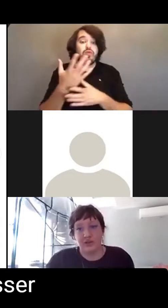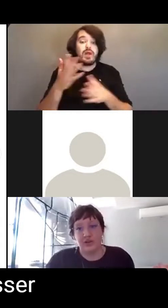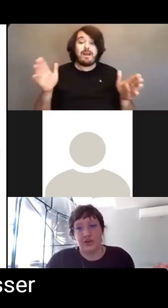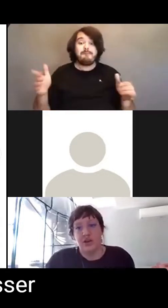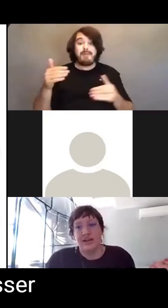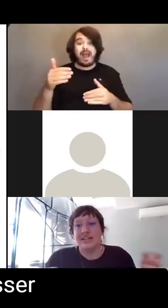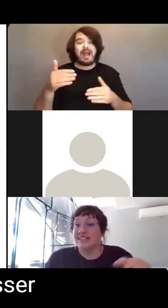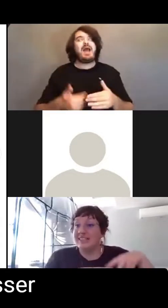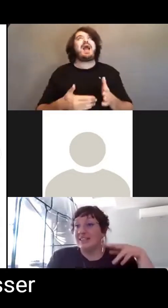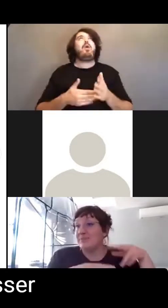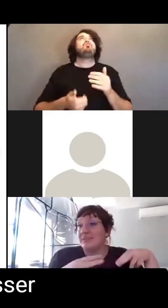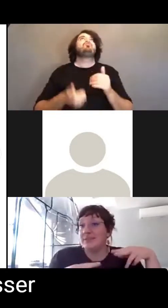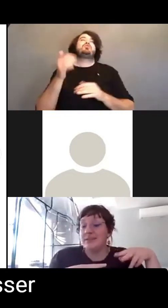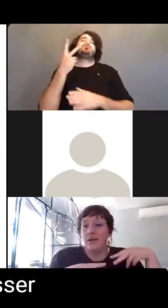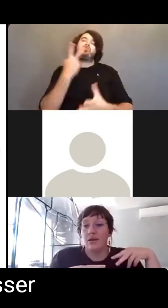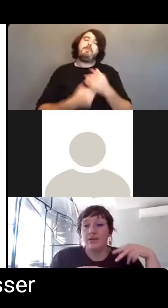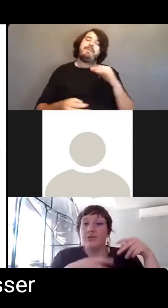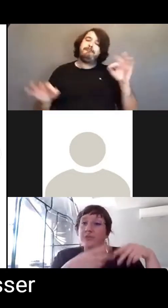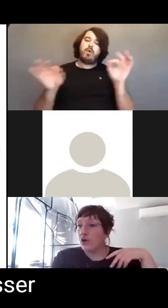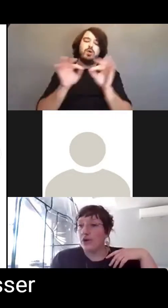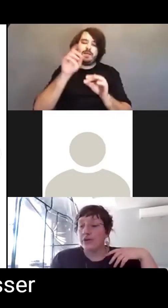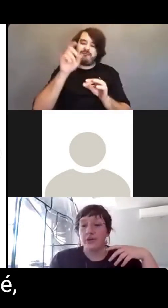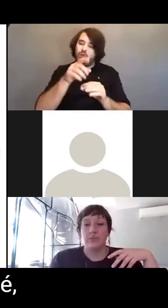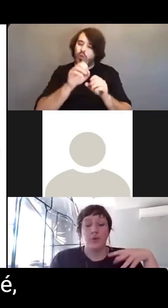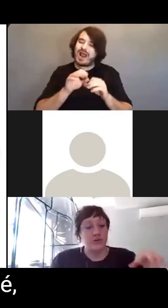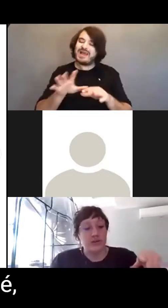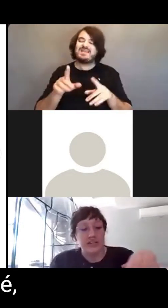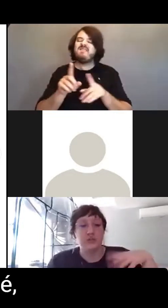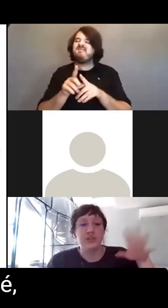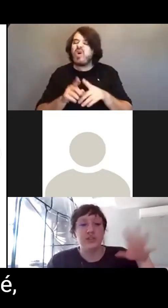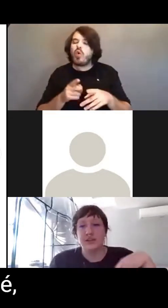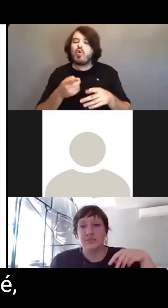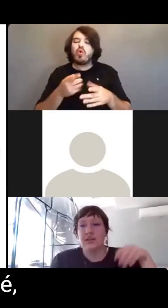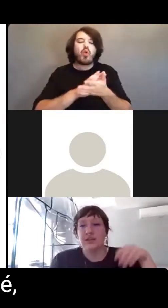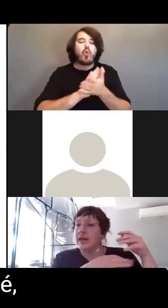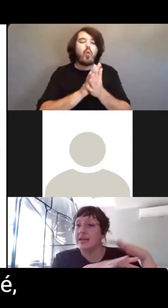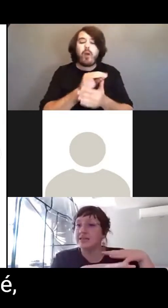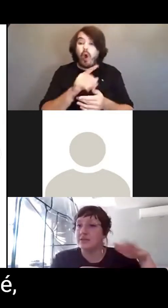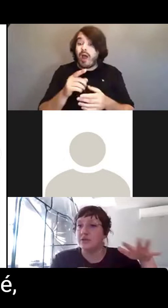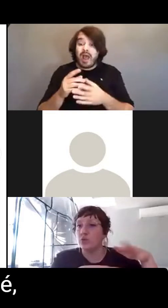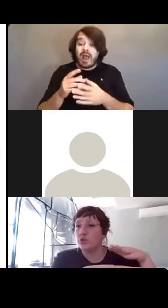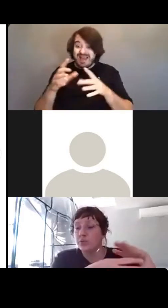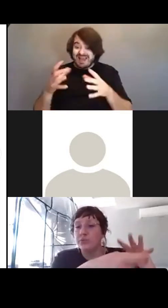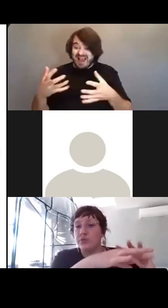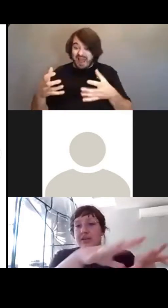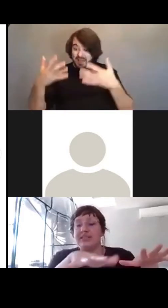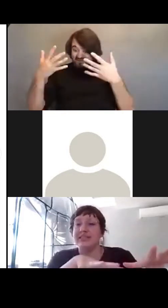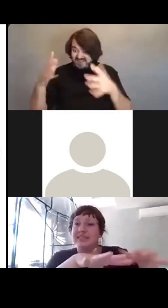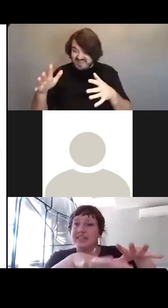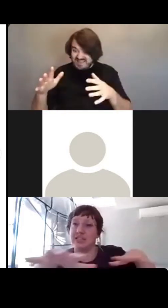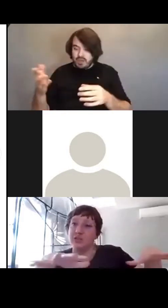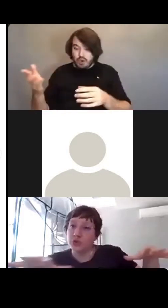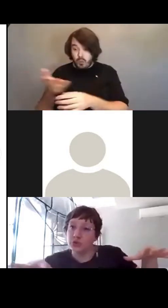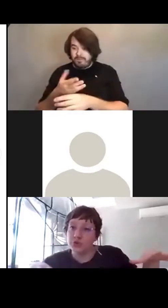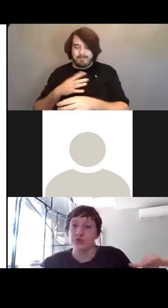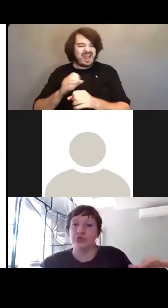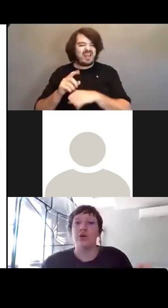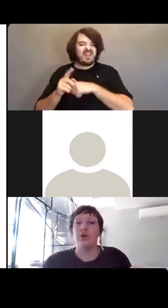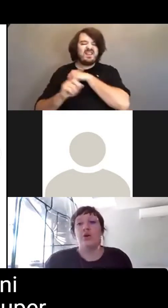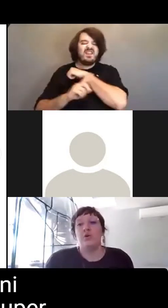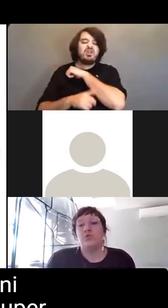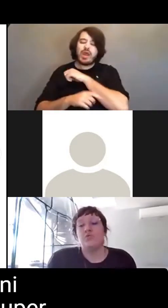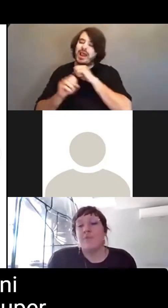important de laisser des feuilles. Bon, il y a une laitue qui a terminé, on la laisse là, on coupe, puis on laisse les déchets sur le